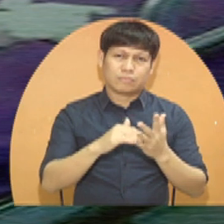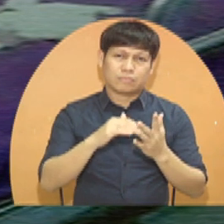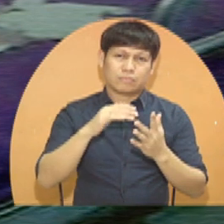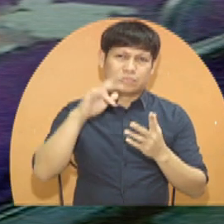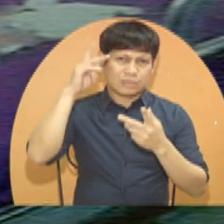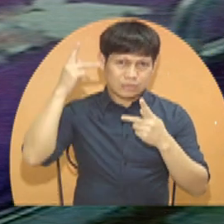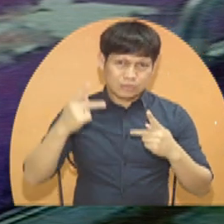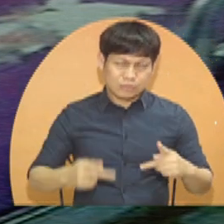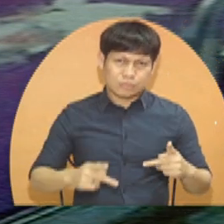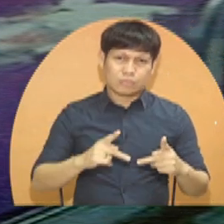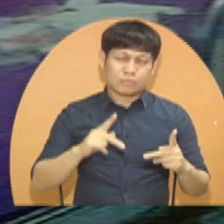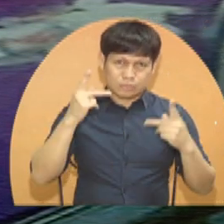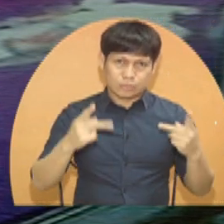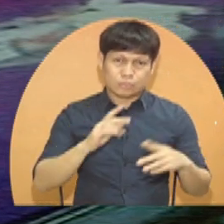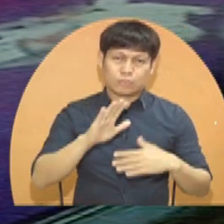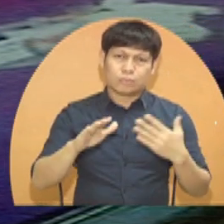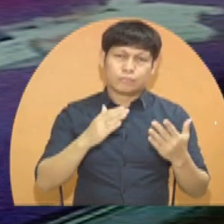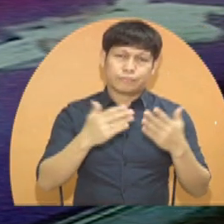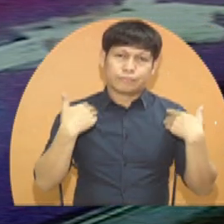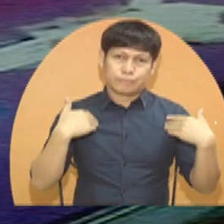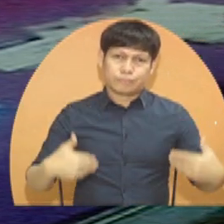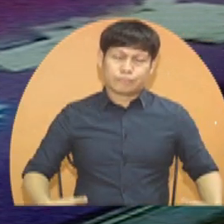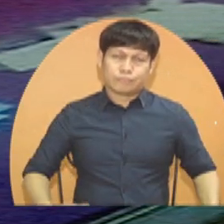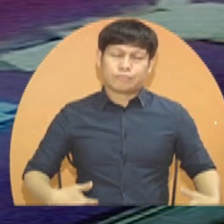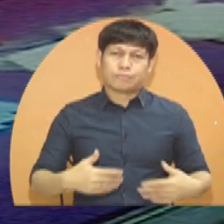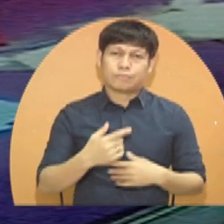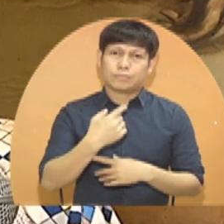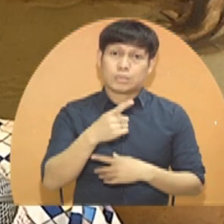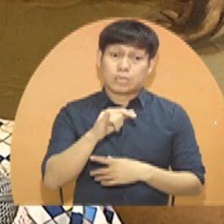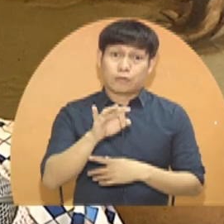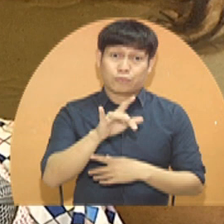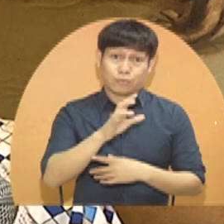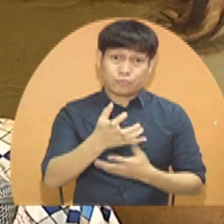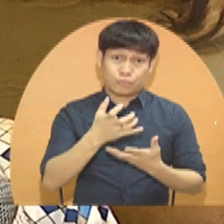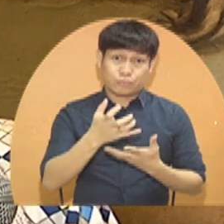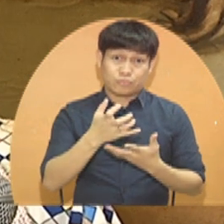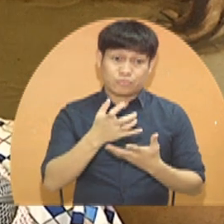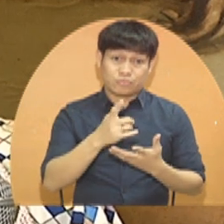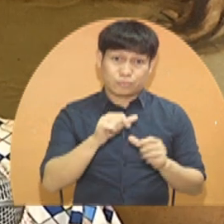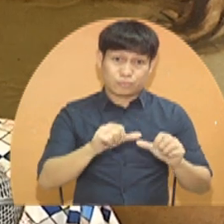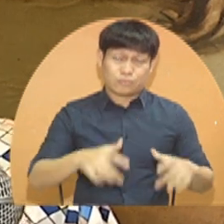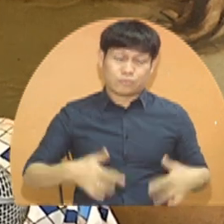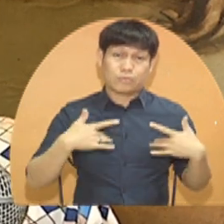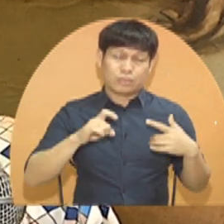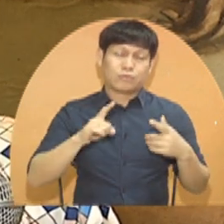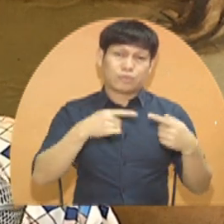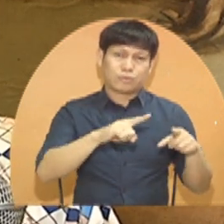siya mula ulo hanggang paa, hindi ko na po kaya. Kaya sabi po nung kapitbahay namin, kung gusto mo pa mabuhay, mag-ospital